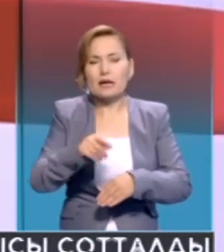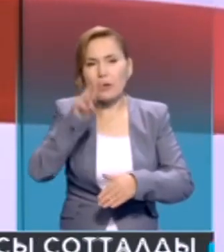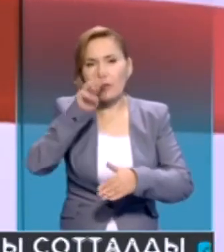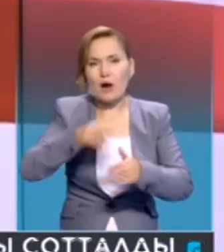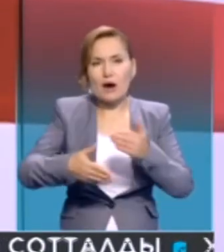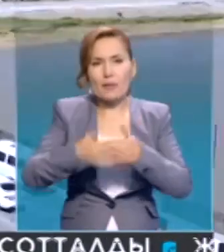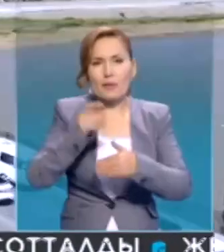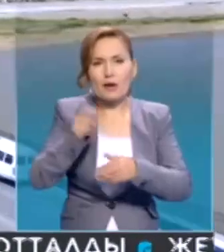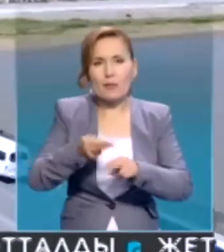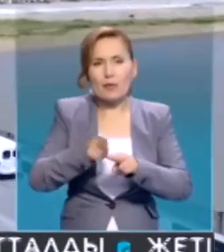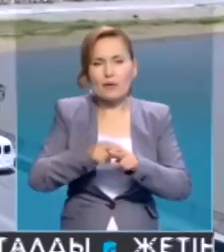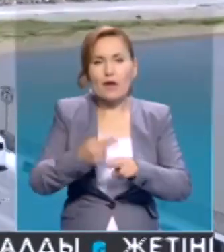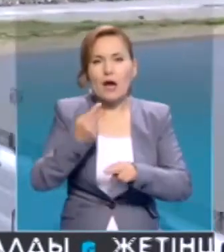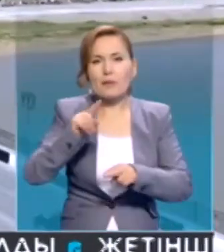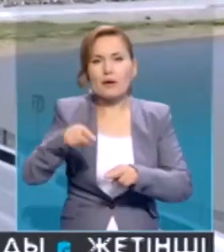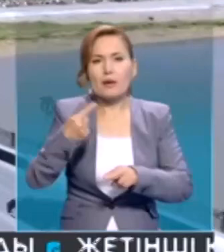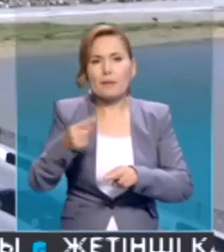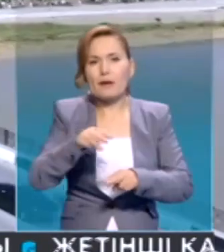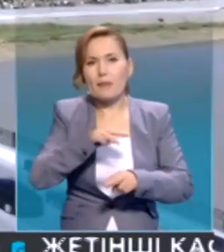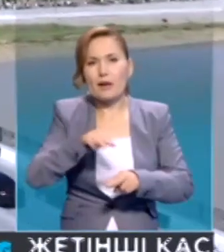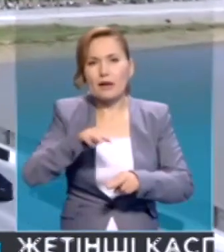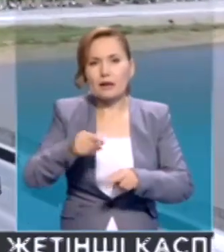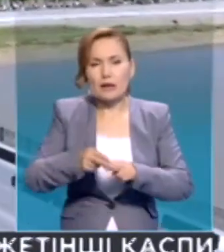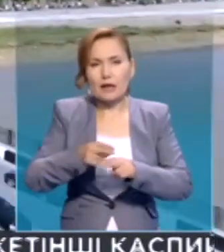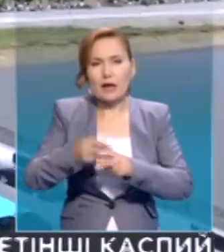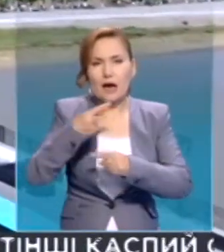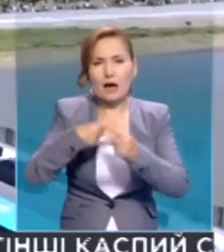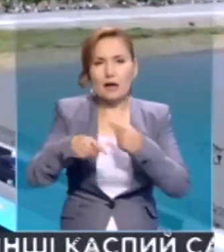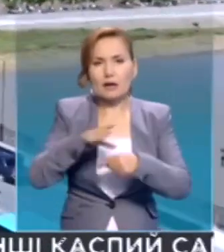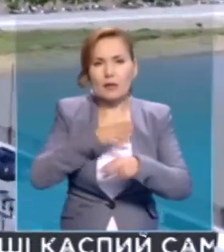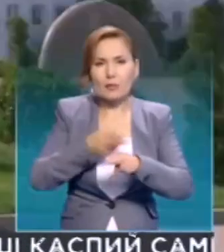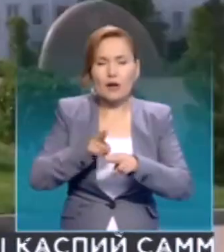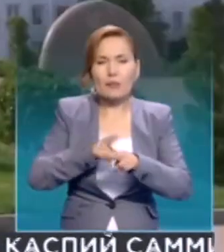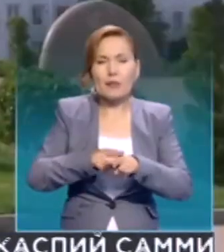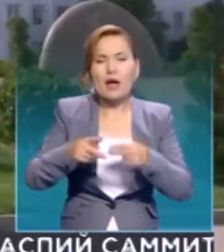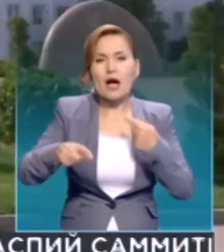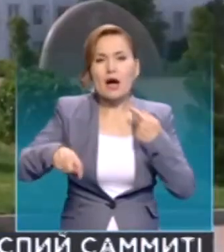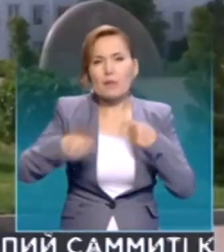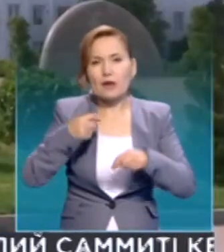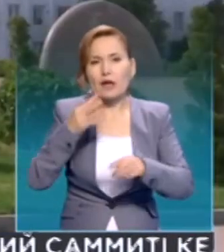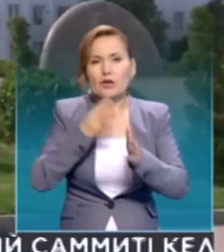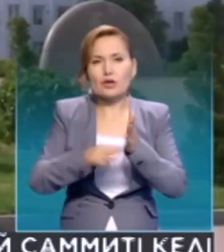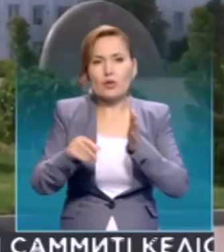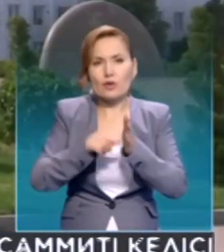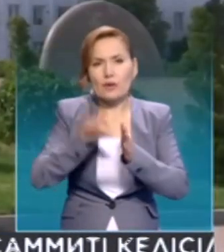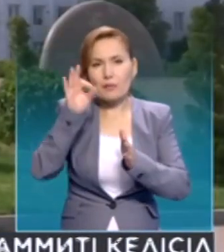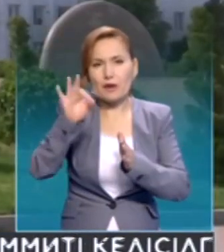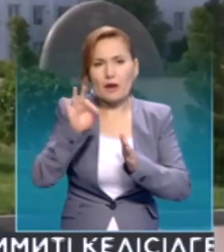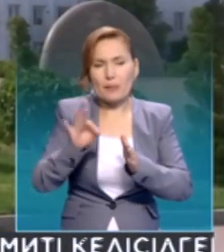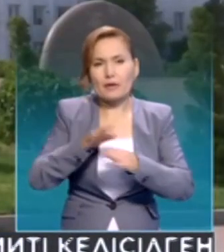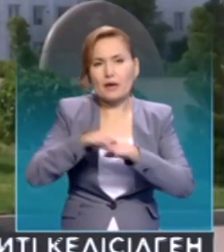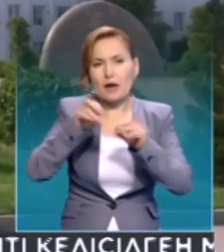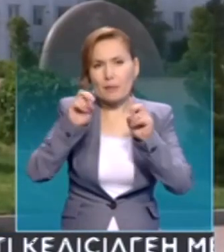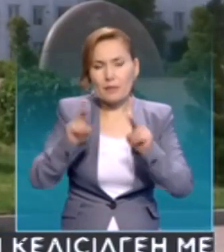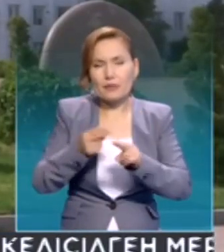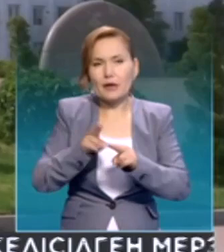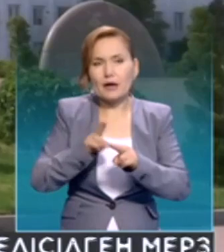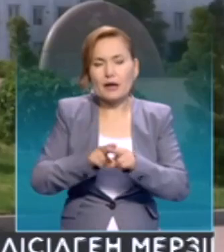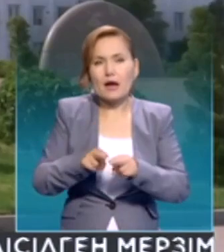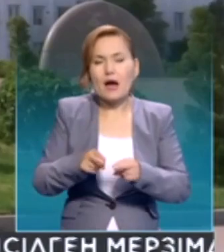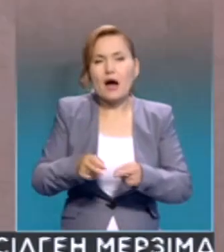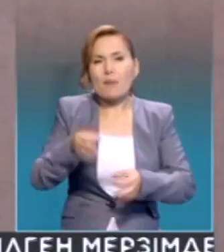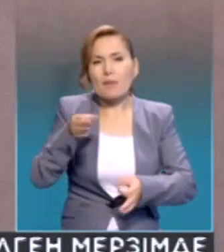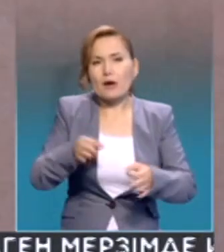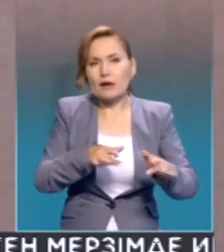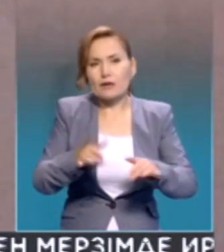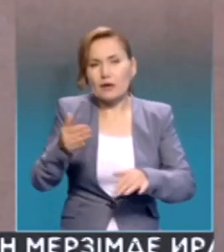Осылайша олардан бюджетке 1,1 миллиард теңге кері қайтарылды. Бұл келген шығынның 96%-ы. Мамандар қылмыстық әрекеттің